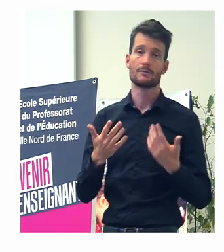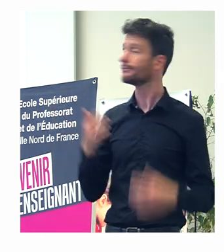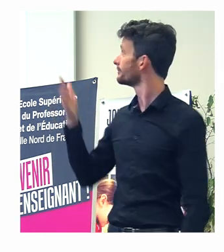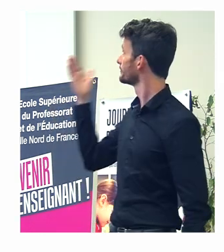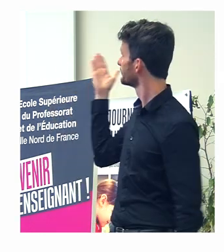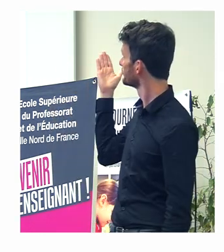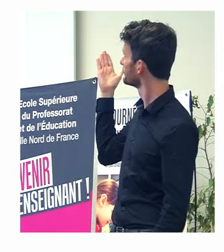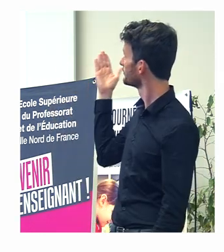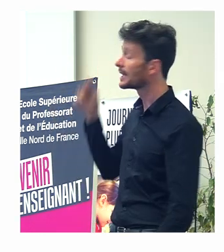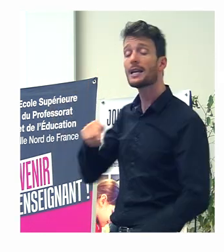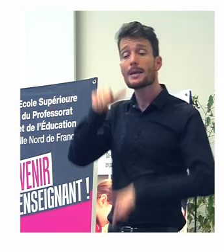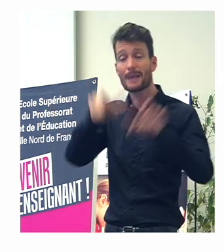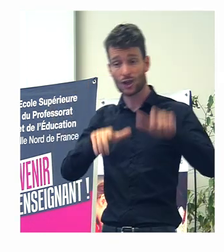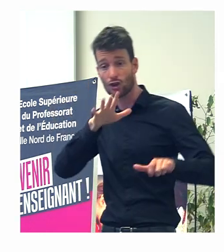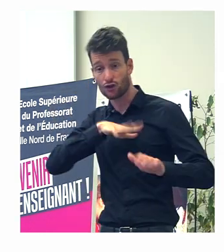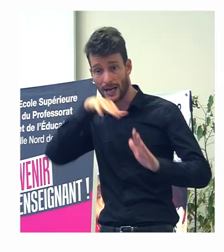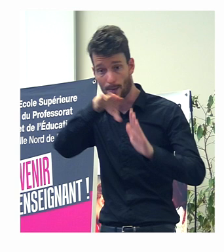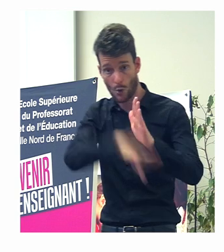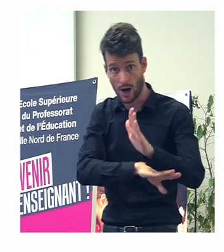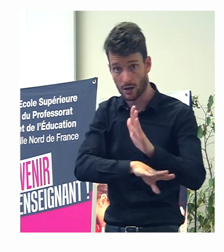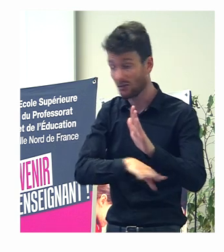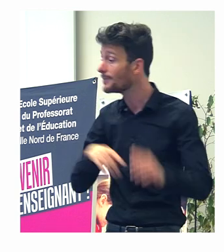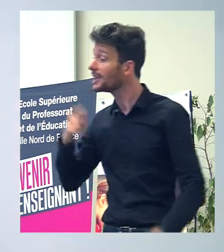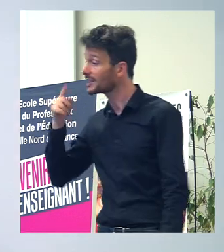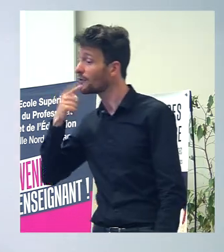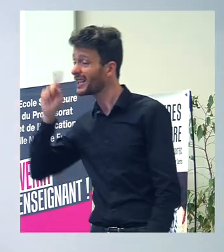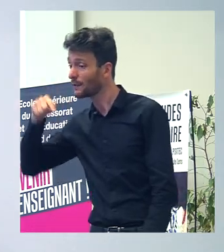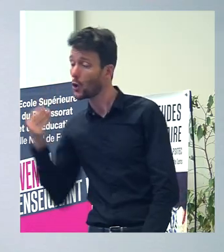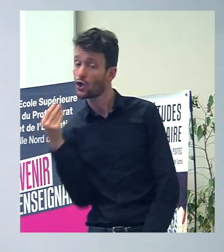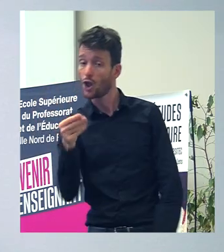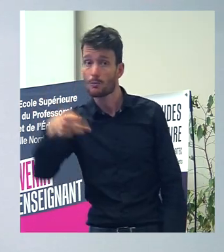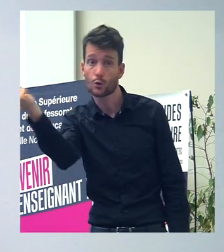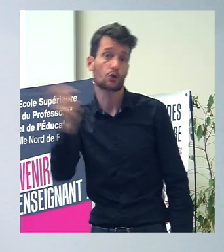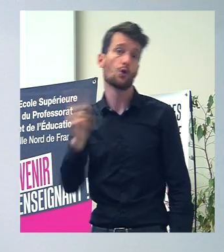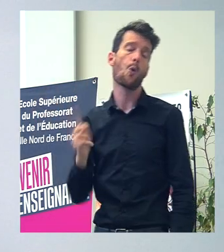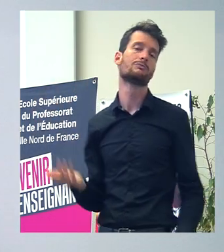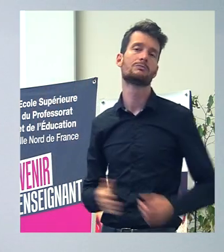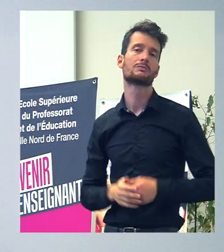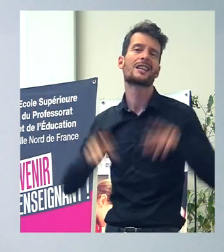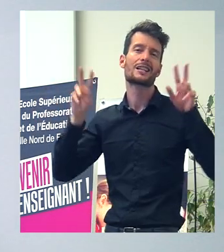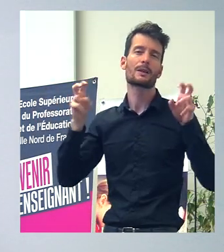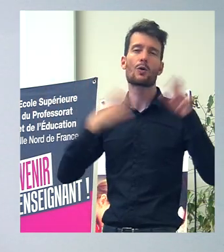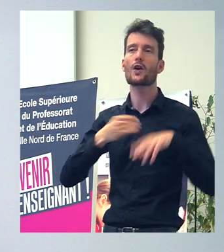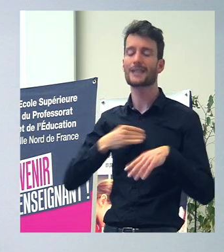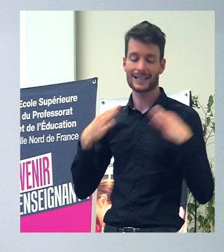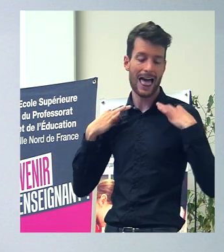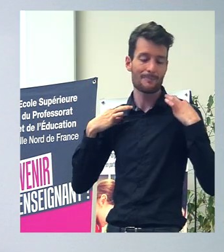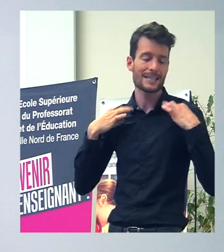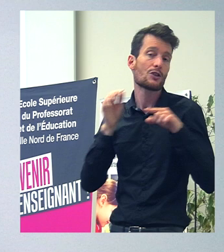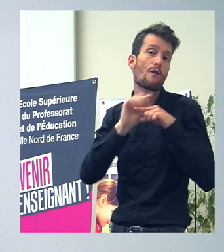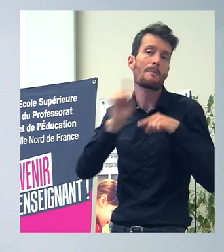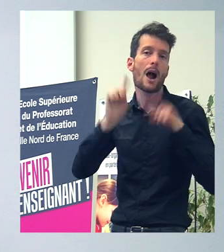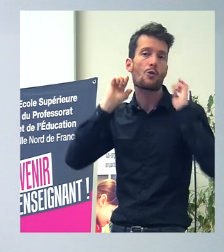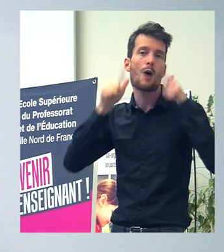moins de choses qu'il faut lui en donner plus. Donc, Ça, par exemple, quand je travaille avec les